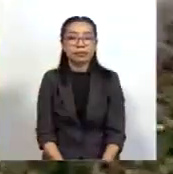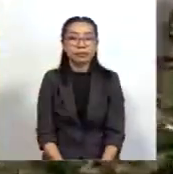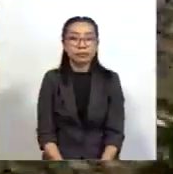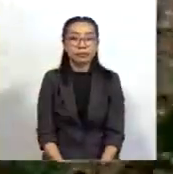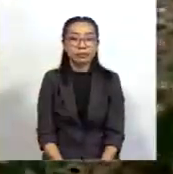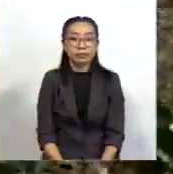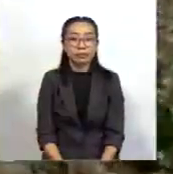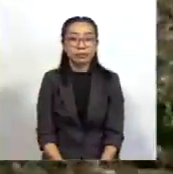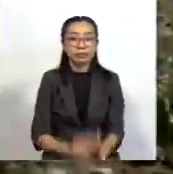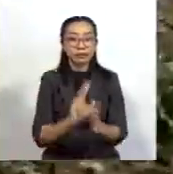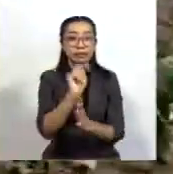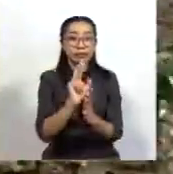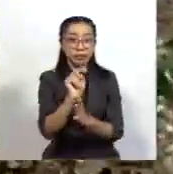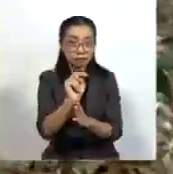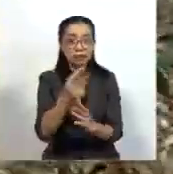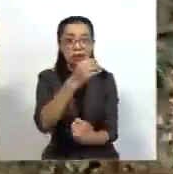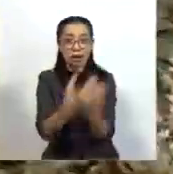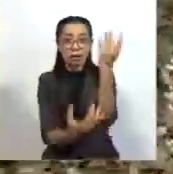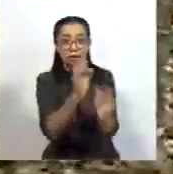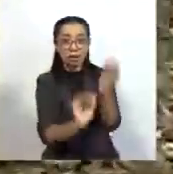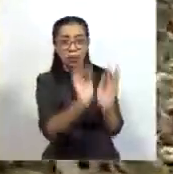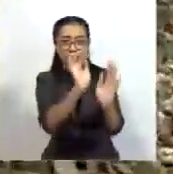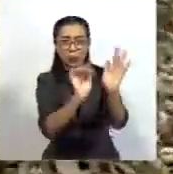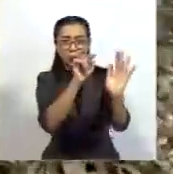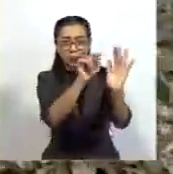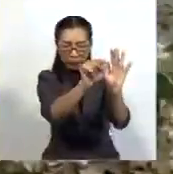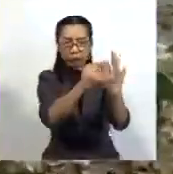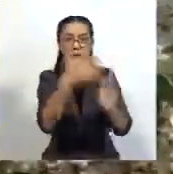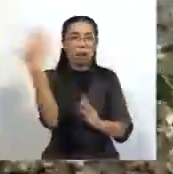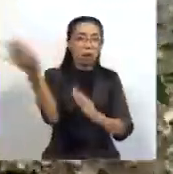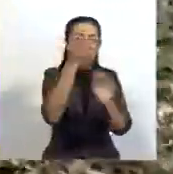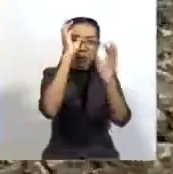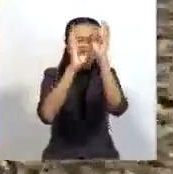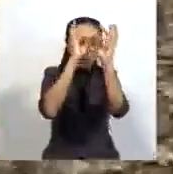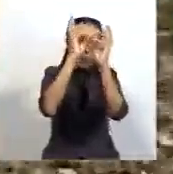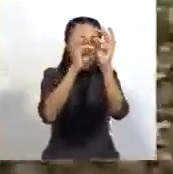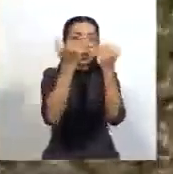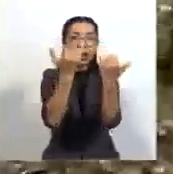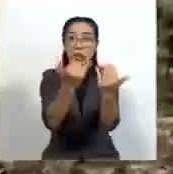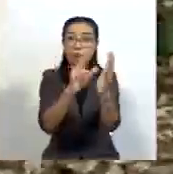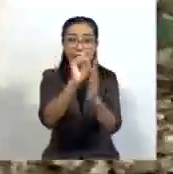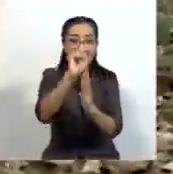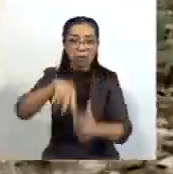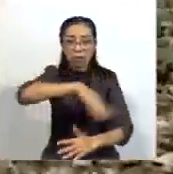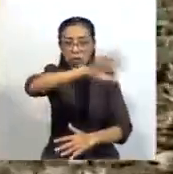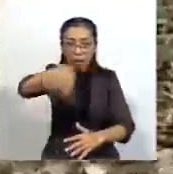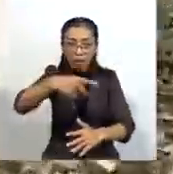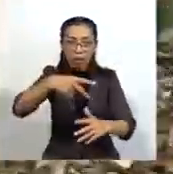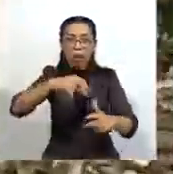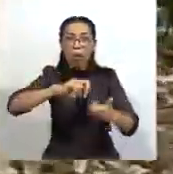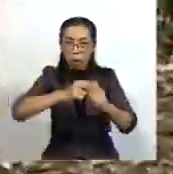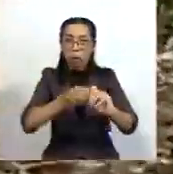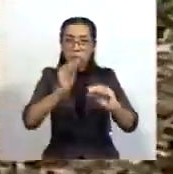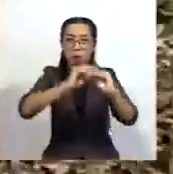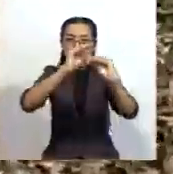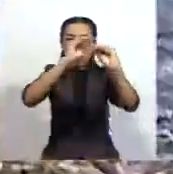ส่วนที่จังหวัดน่านค่ะปัญหาไฟป่าและหมอกควันและปัญหาค่าฝุ่นละอองที่ปกคลุมไปทั่วจังหวัดตอนนี้ก็มีแนวโน้มที่จะทวีความรุ